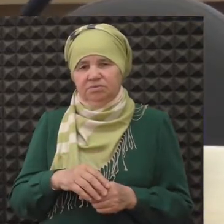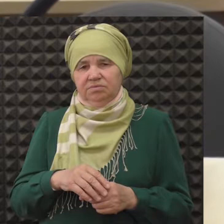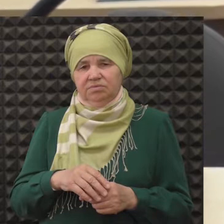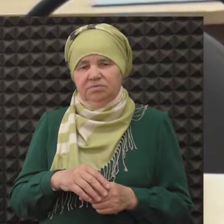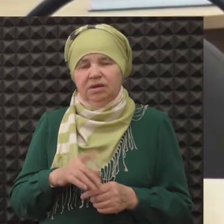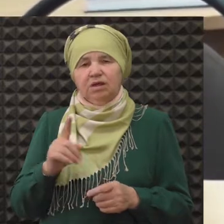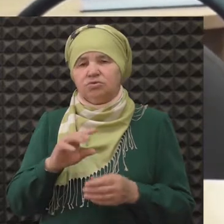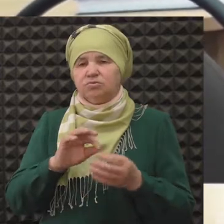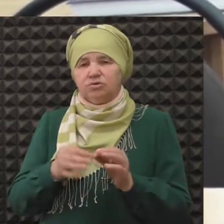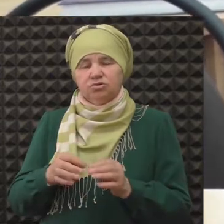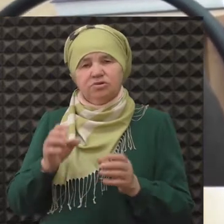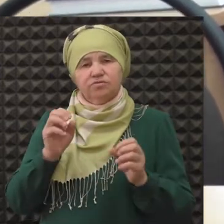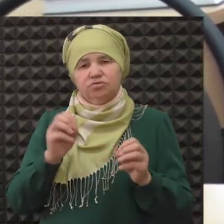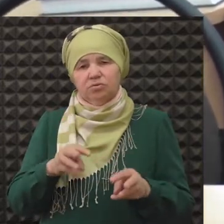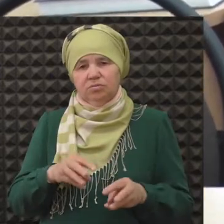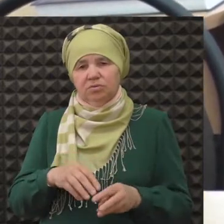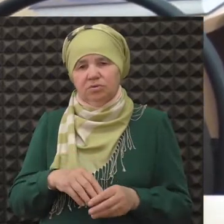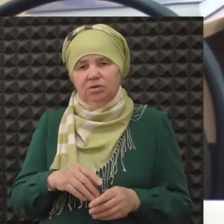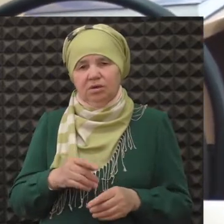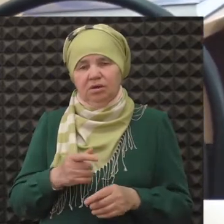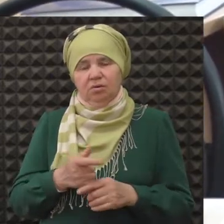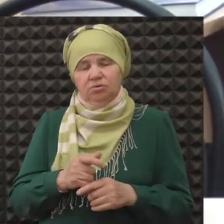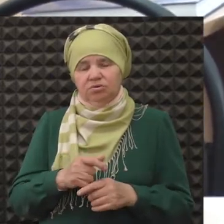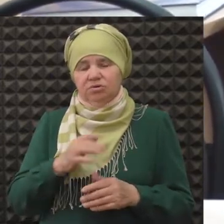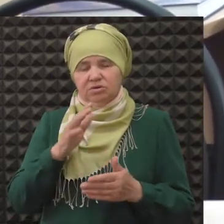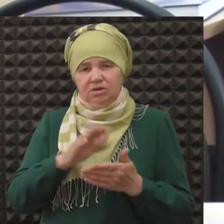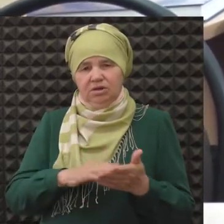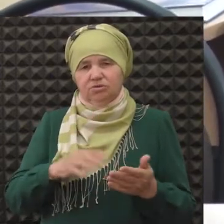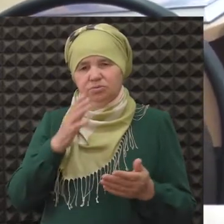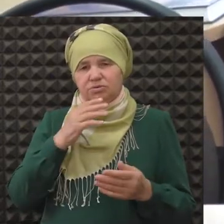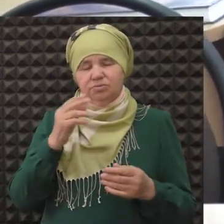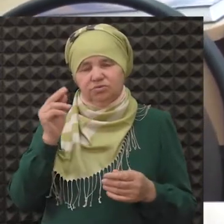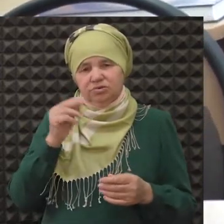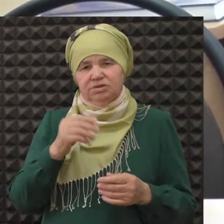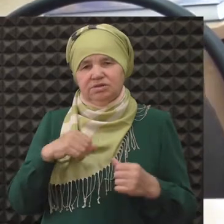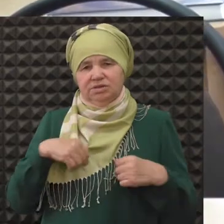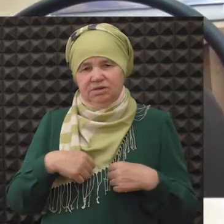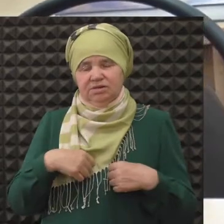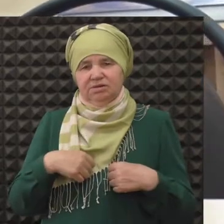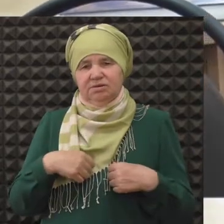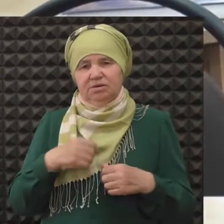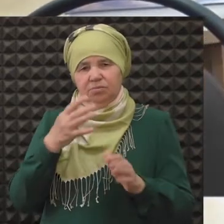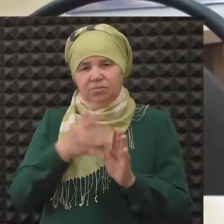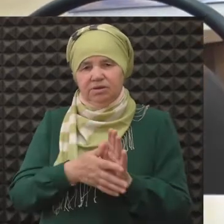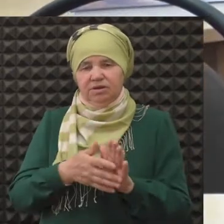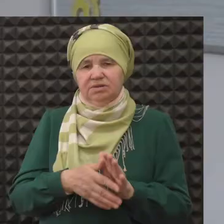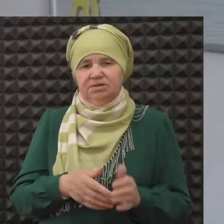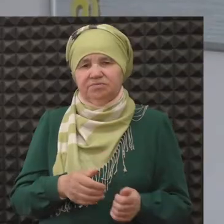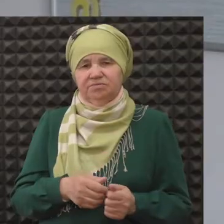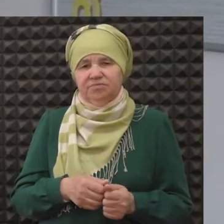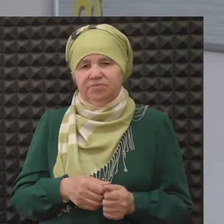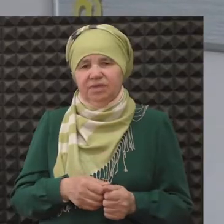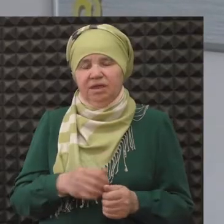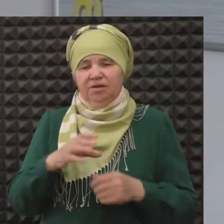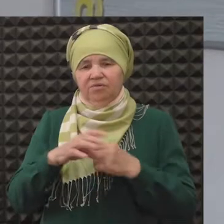А что сложность в чем? Запоминать это все, прошупать, понять, какая буква. В